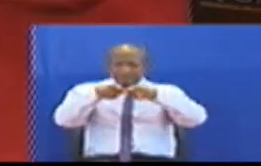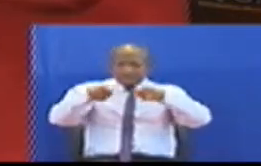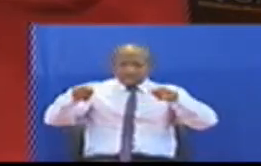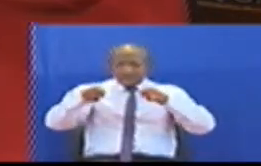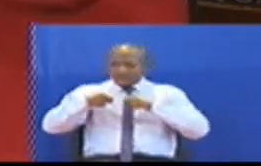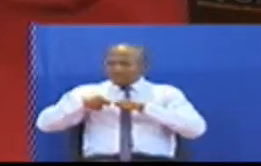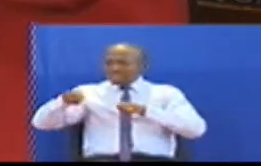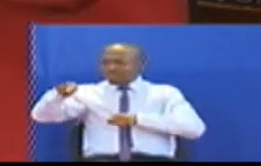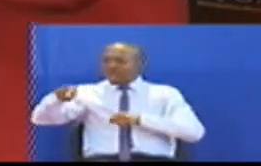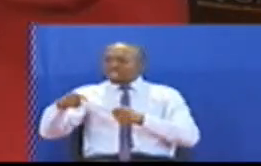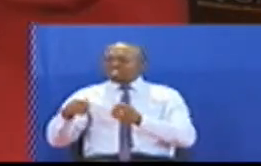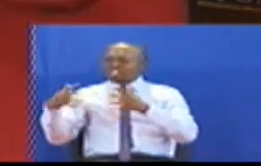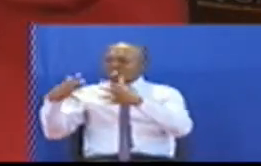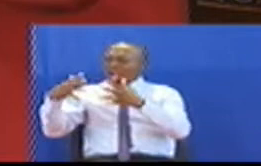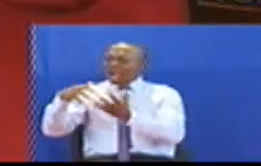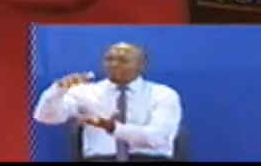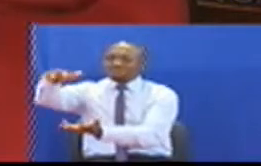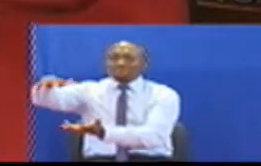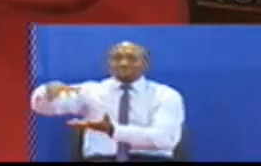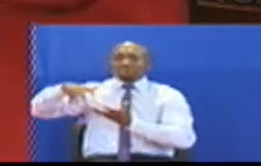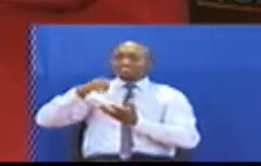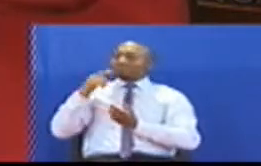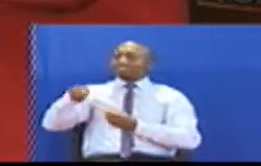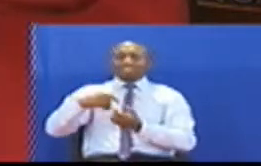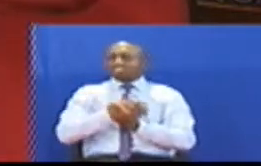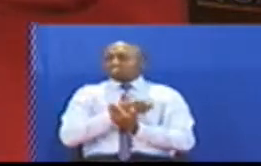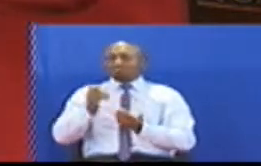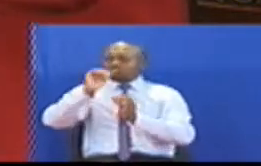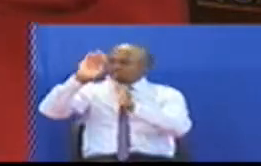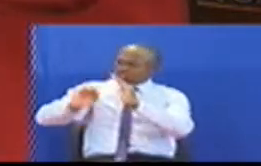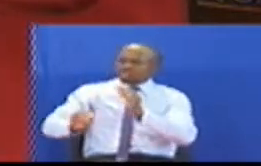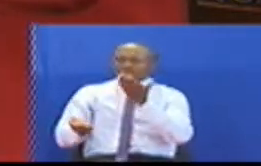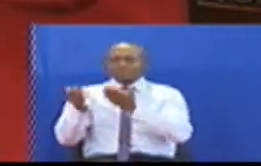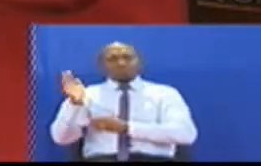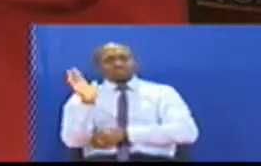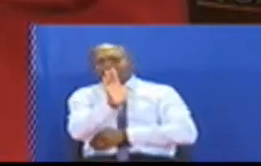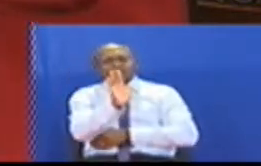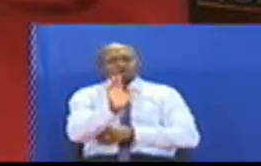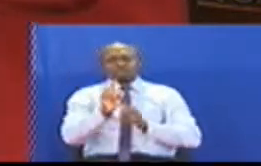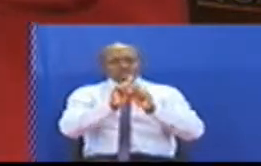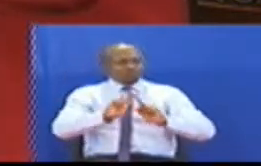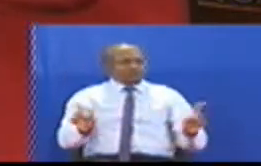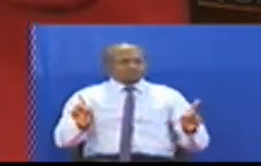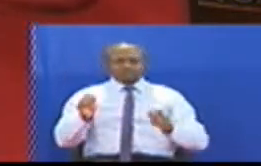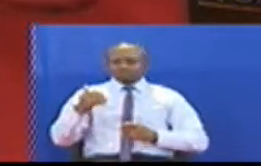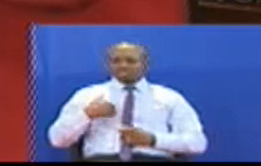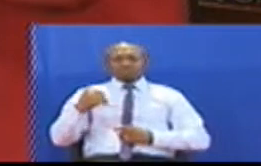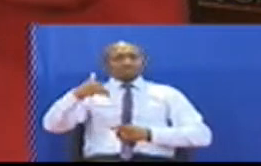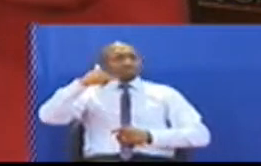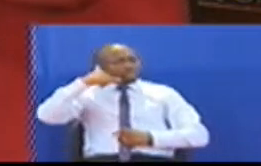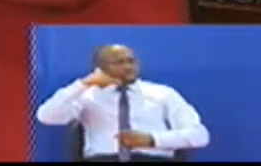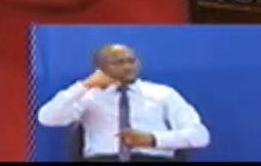wamekamata nyavu, wakasema zile nyavu ziko chini ya kipimo chao. Mheshimiwa Spika, nilimpigia simu Mheshimiwa Waziri